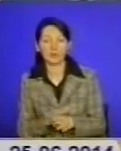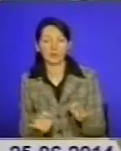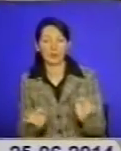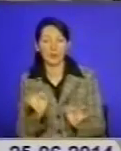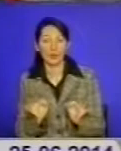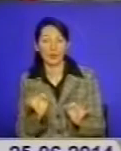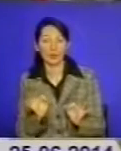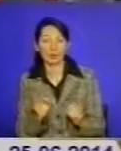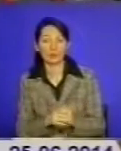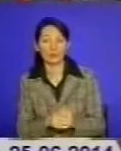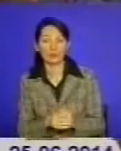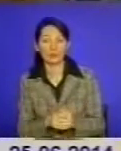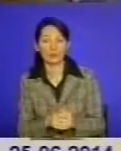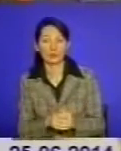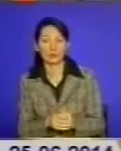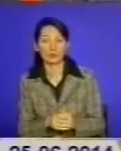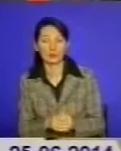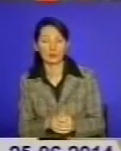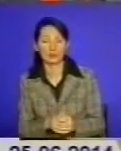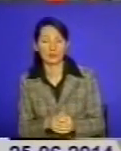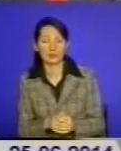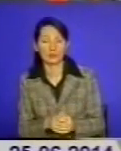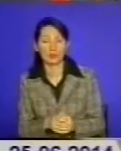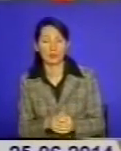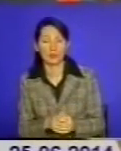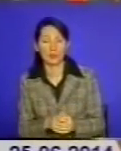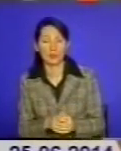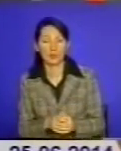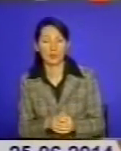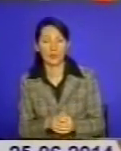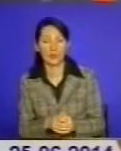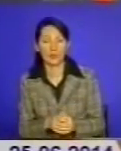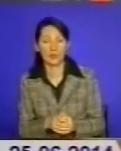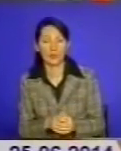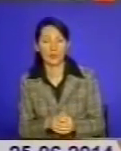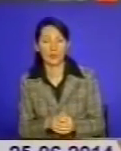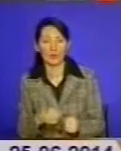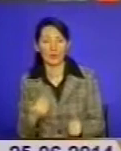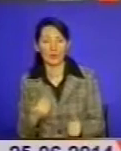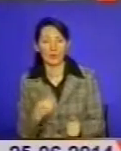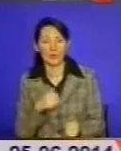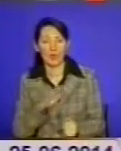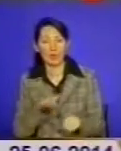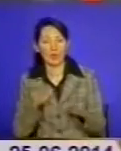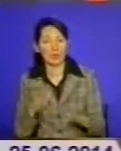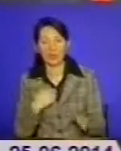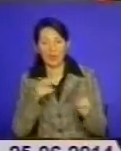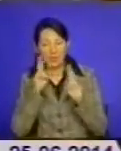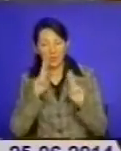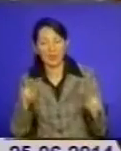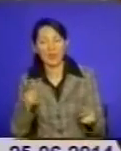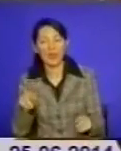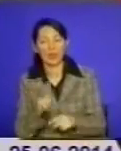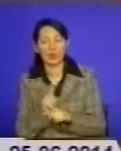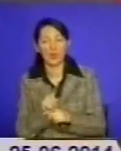нормально. Ні. Чому? Тому що є інші справи, і я не місцева, так що я не знаю, як в Тернополі відпочивати. Як